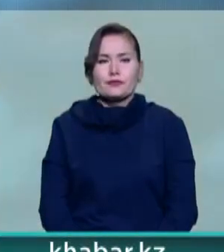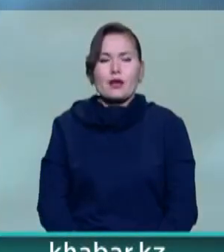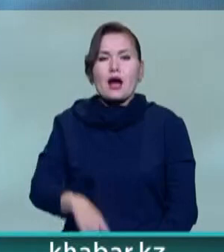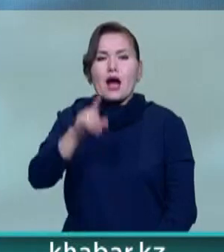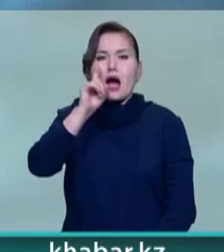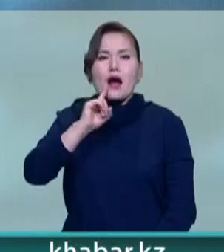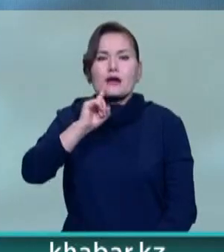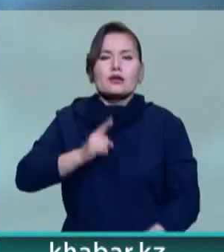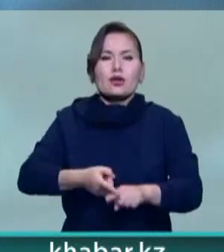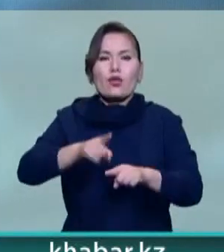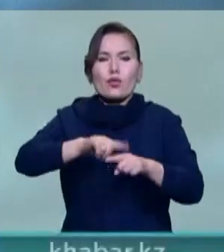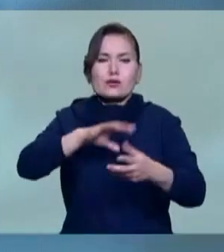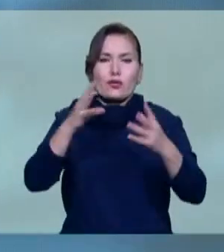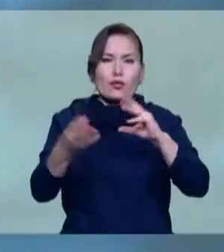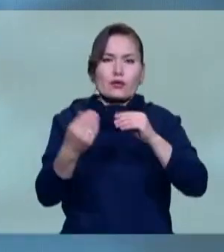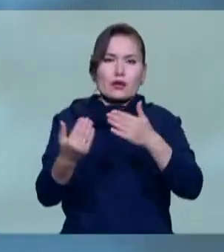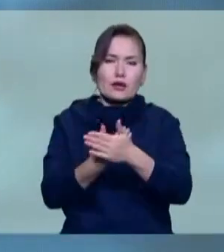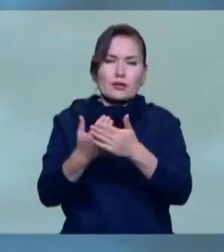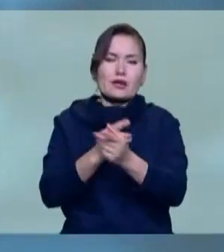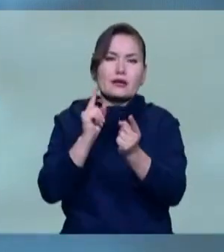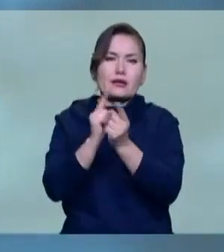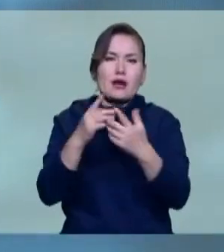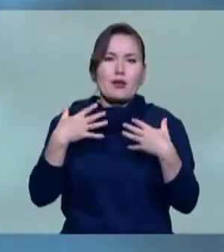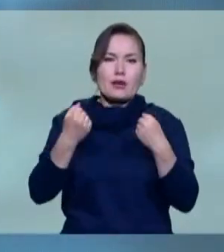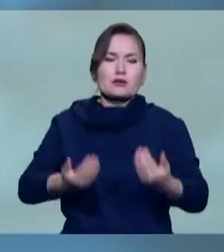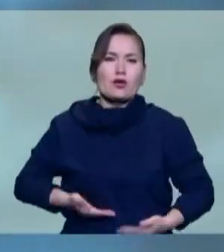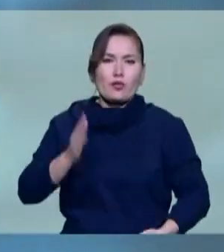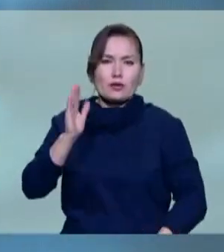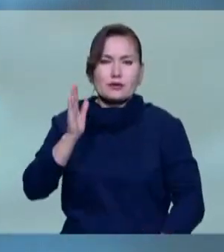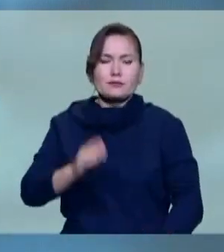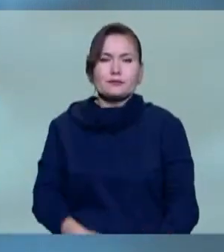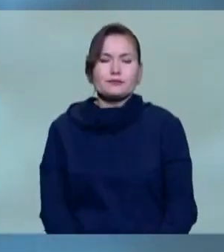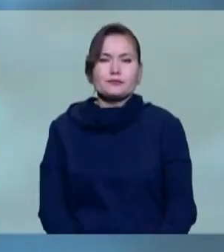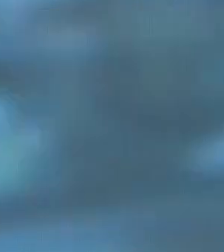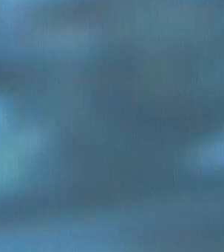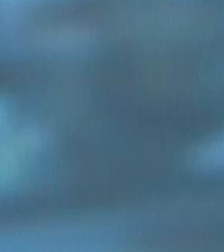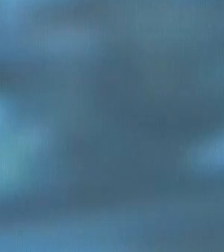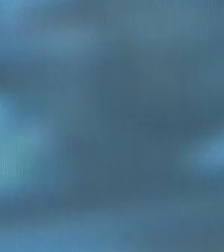Әзірге айтарымыз осы. Әлеуметтік арақашықтықты сақтап, маска тағып жүруді ұмытпаңыздар.